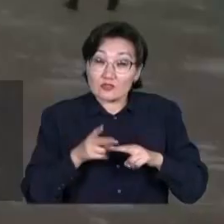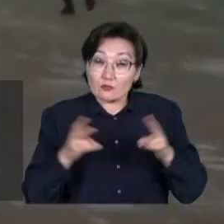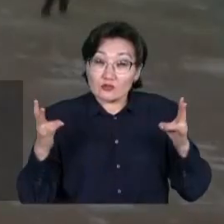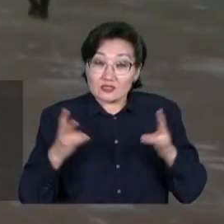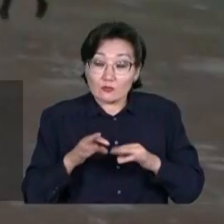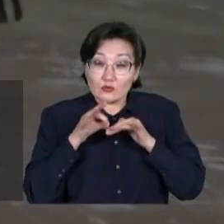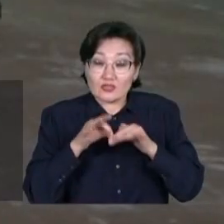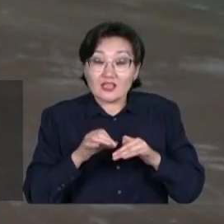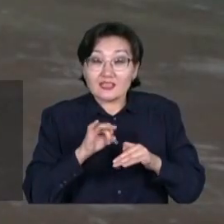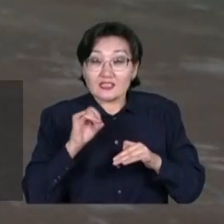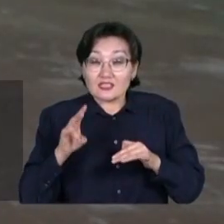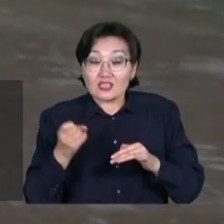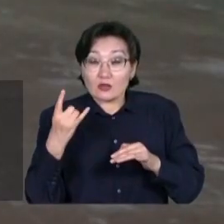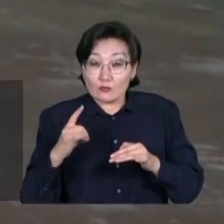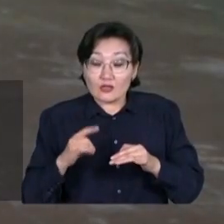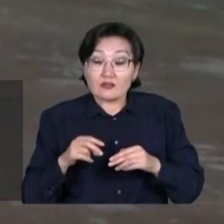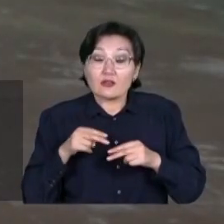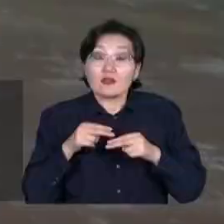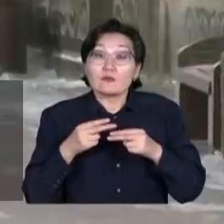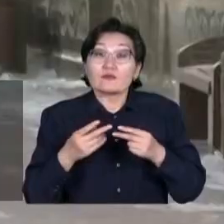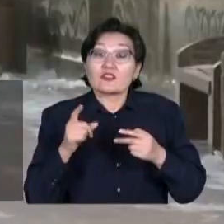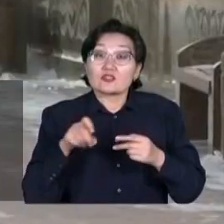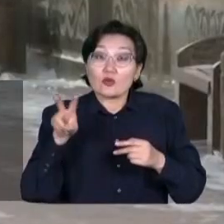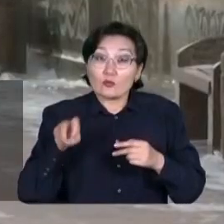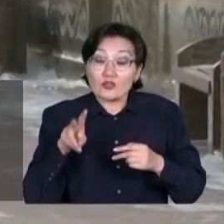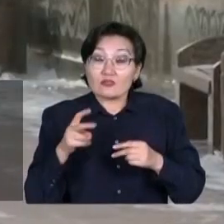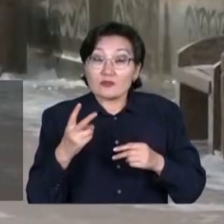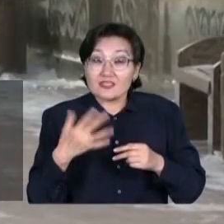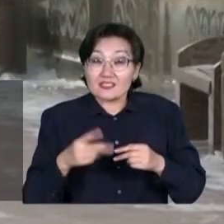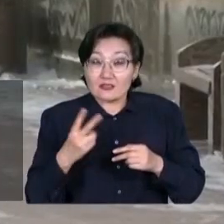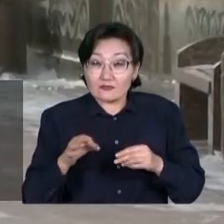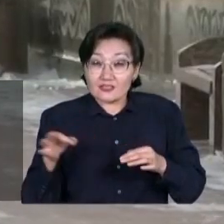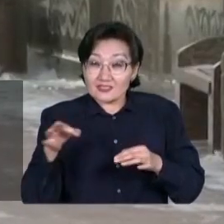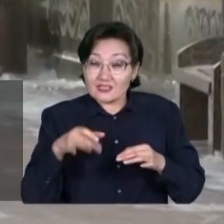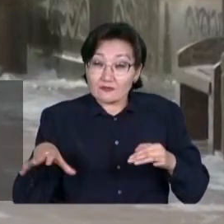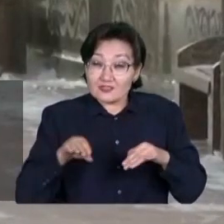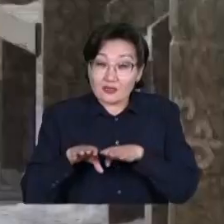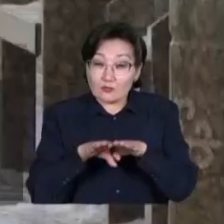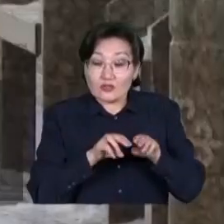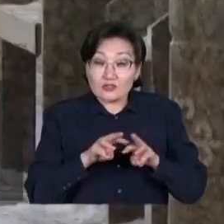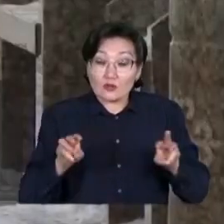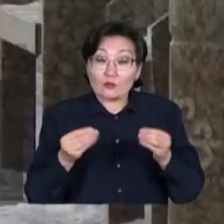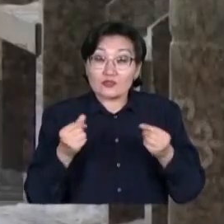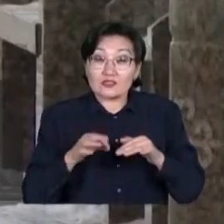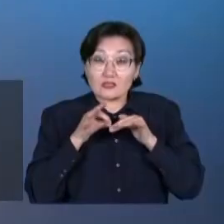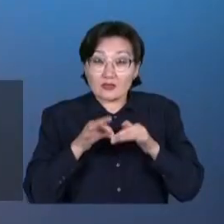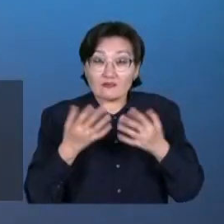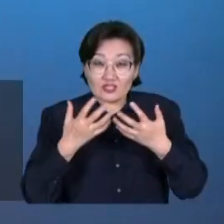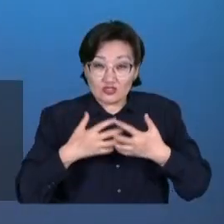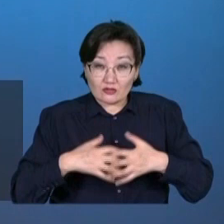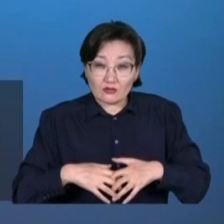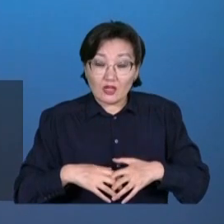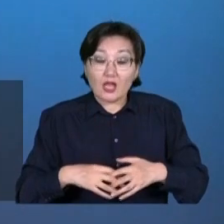необходимо ввести ИИН ребенка. Начисленная сумма 100 долларов 52 цента для всех одинаковая. Минфине объяснили, как велись расчеты.